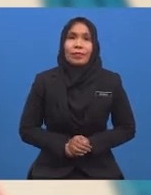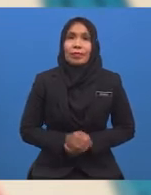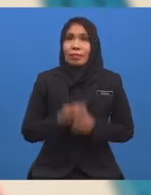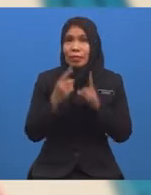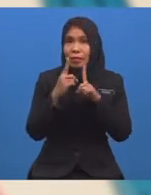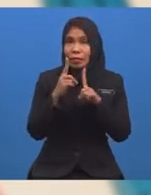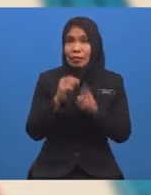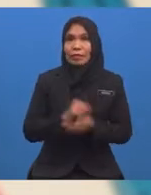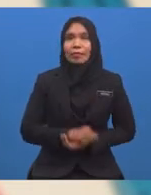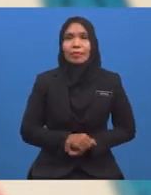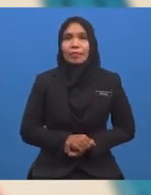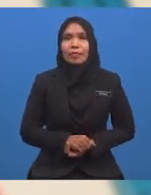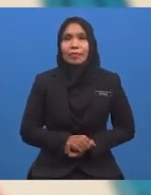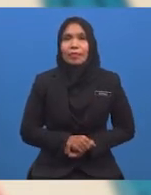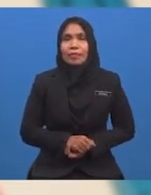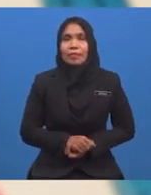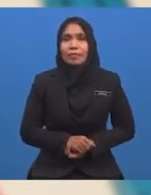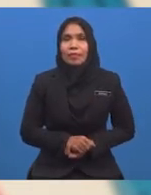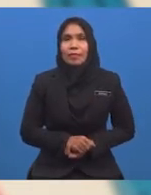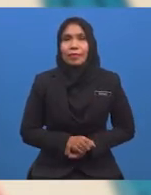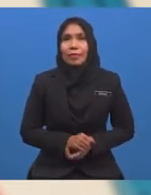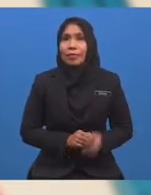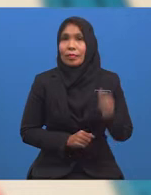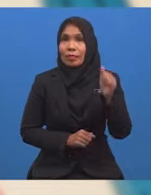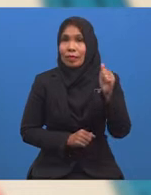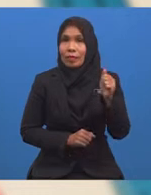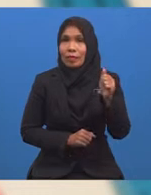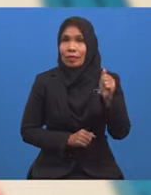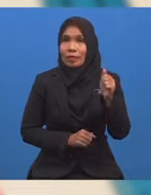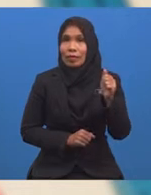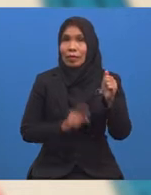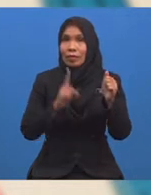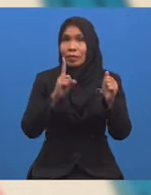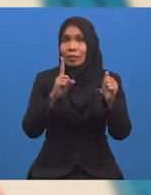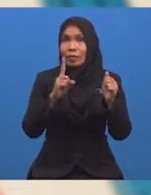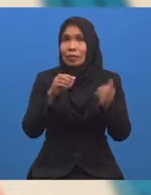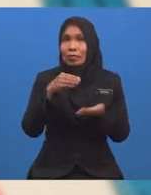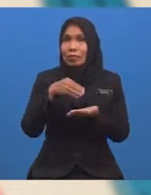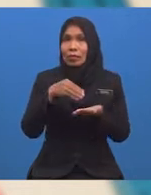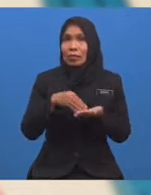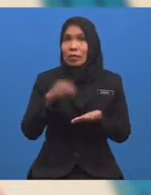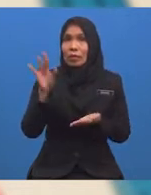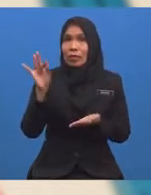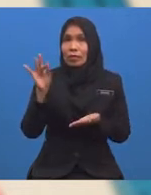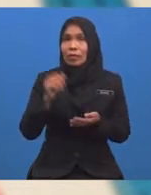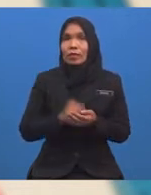jawabannya berbunyi seperti begini Hei satu nisbah